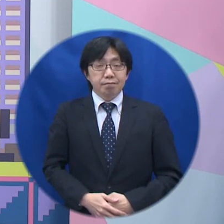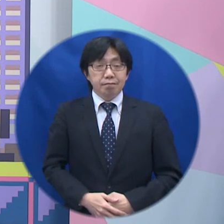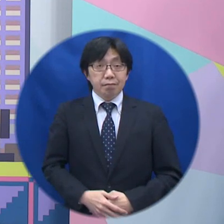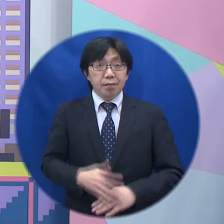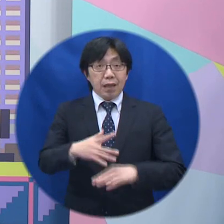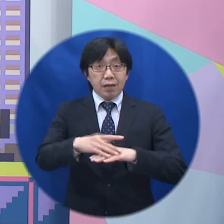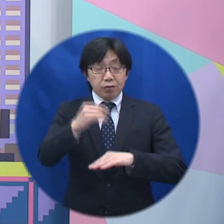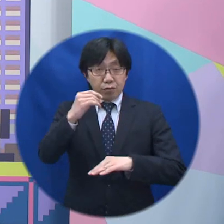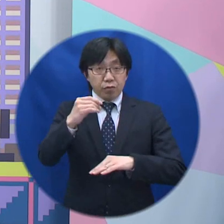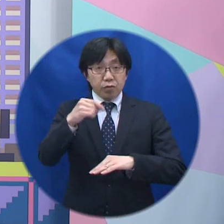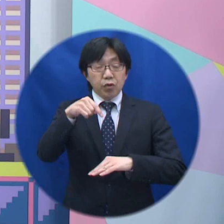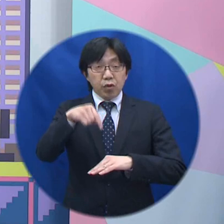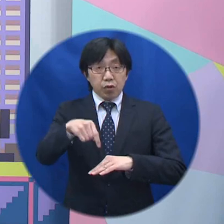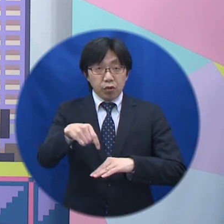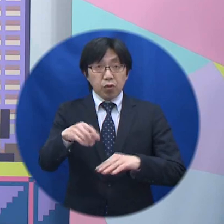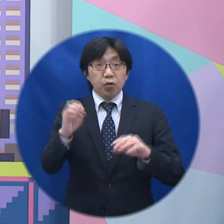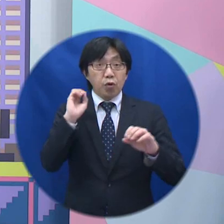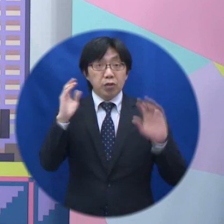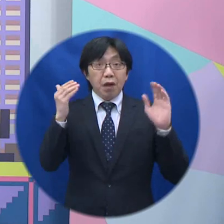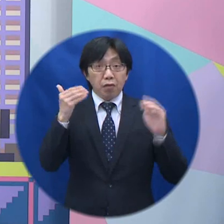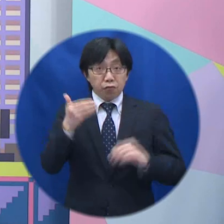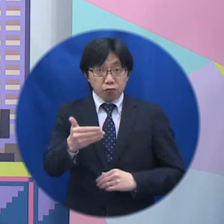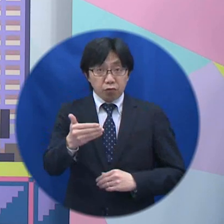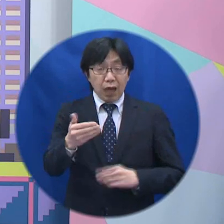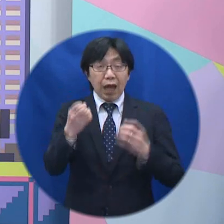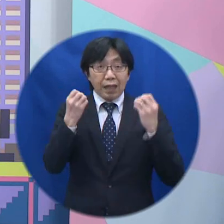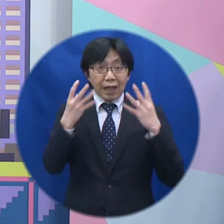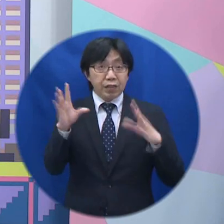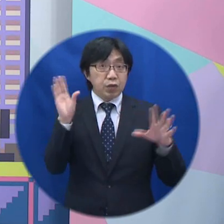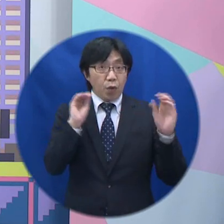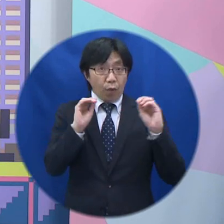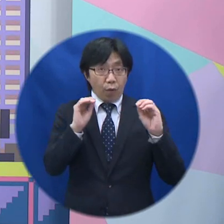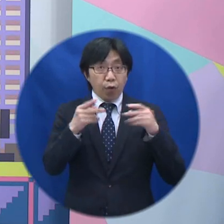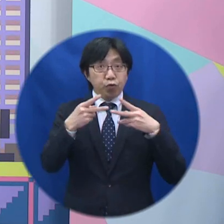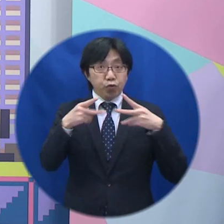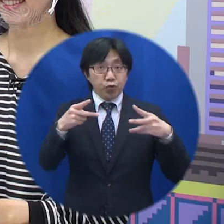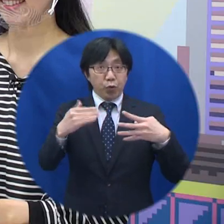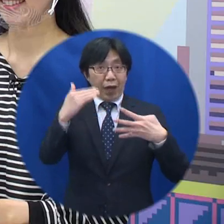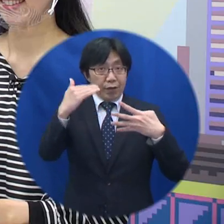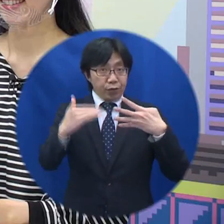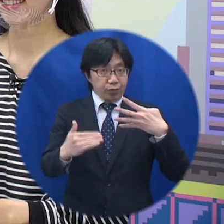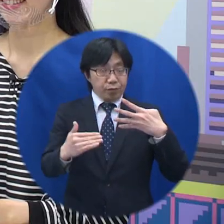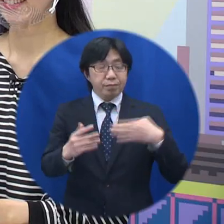まずは豊島区の最新情報、ニュースフラッシュです。